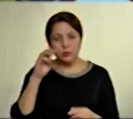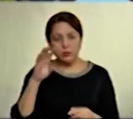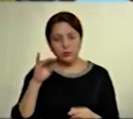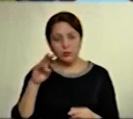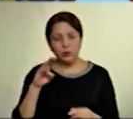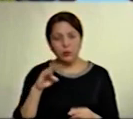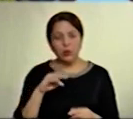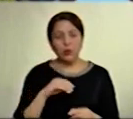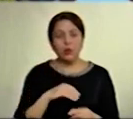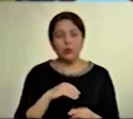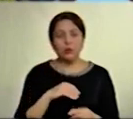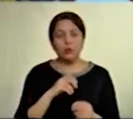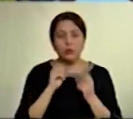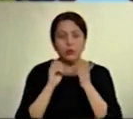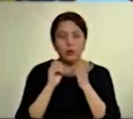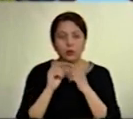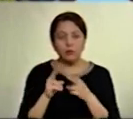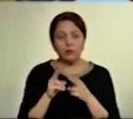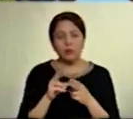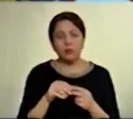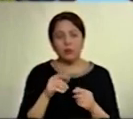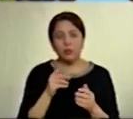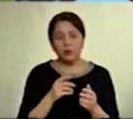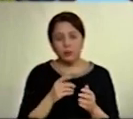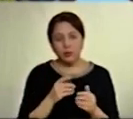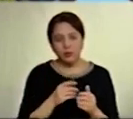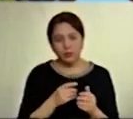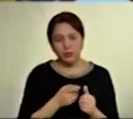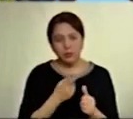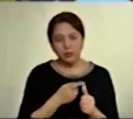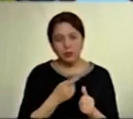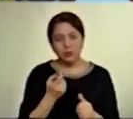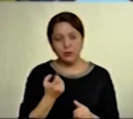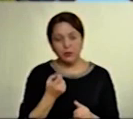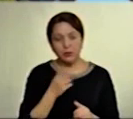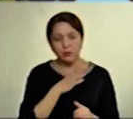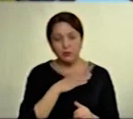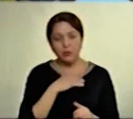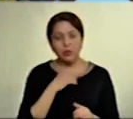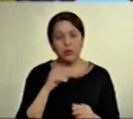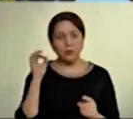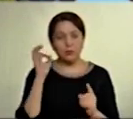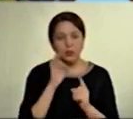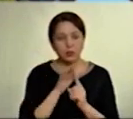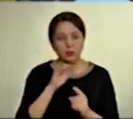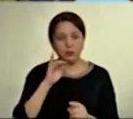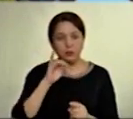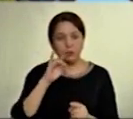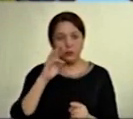xavfini kamaytirishga bo'lgan maqsadi aynan Yunoniston davlatlarini birlashtirishga